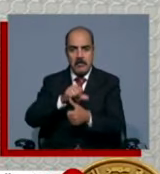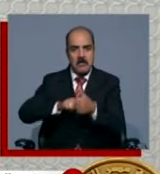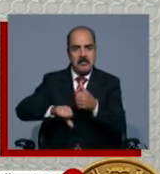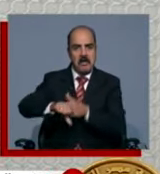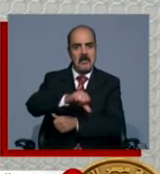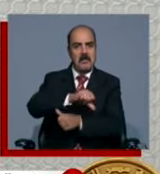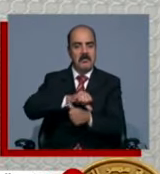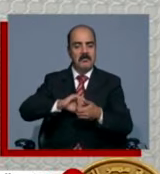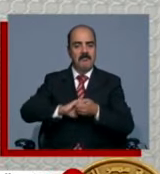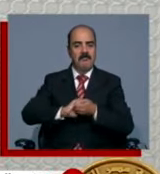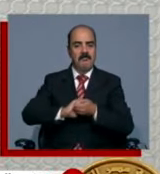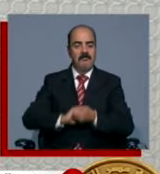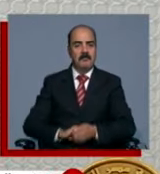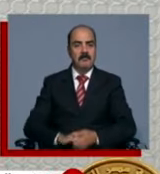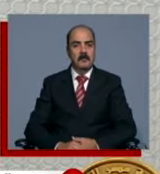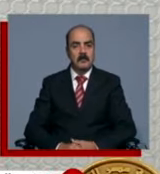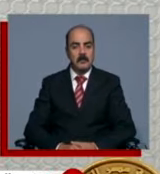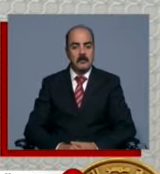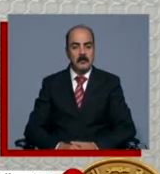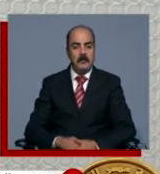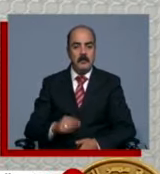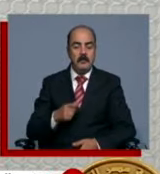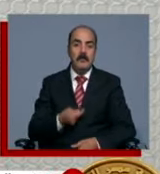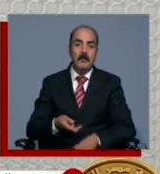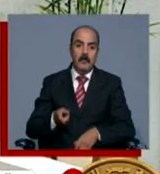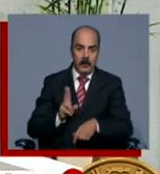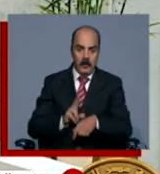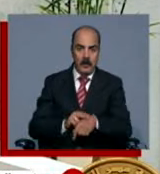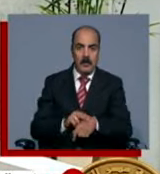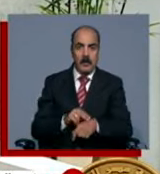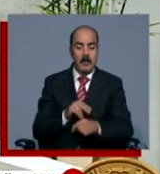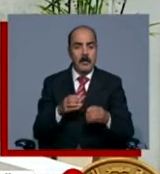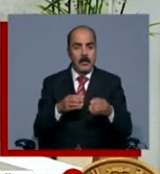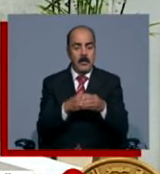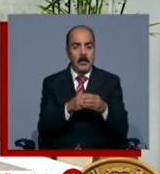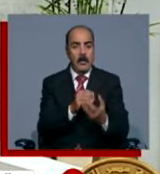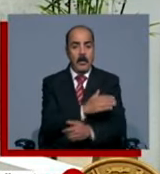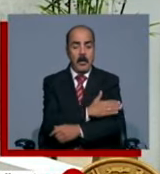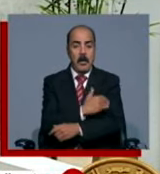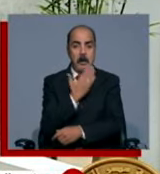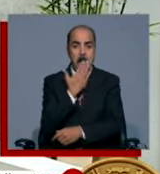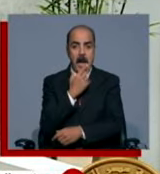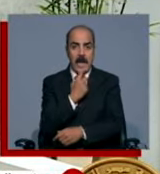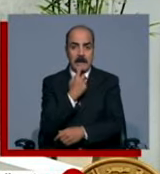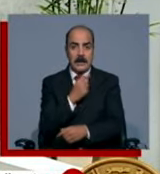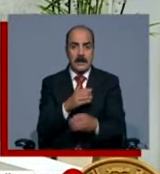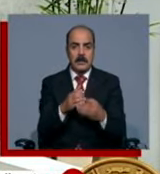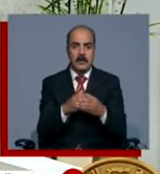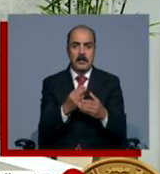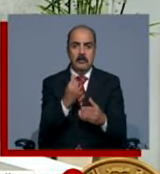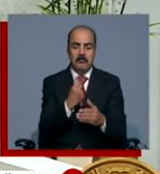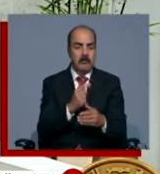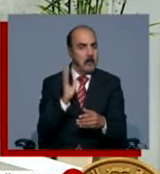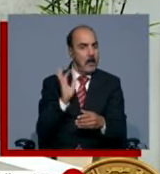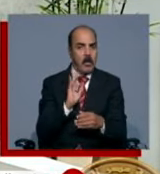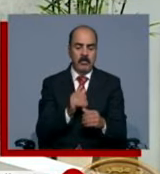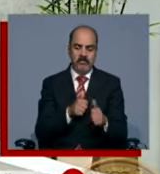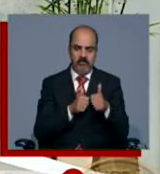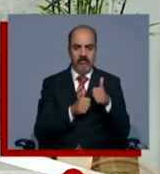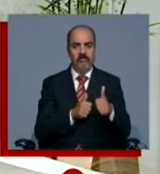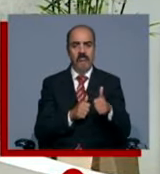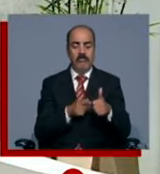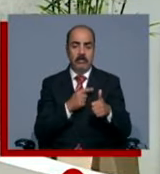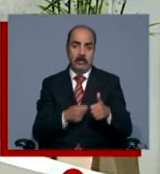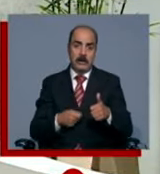دول التجمع، ويعزم دول البريكس كتكتل اقتصادي بارز في